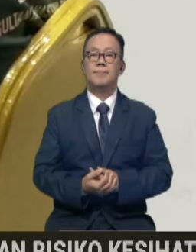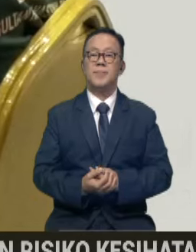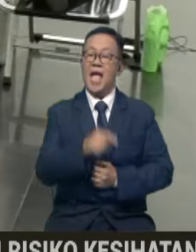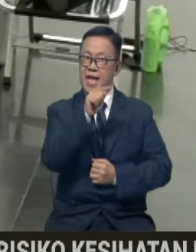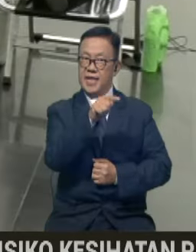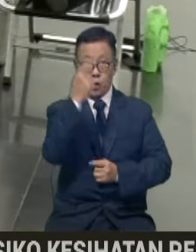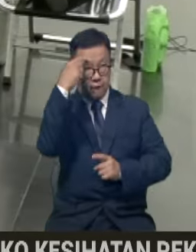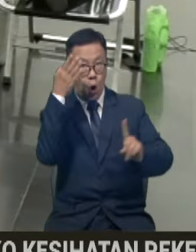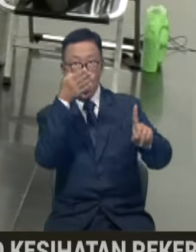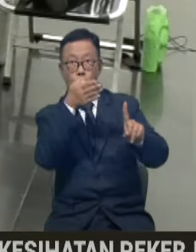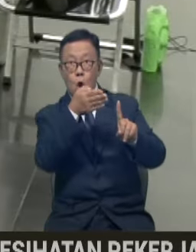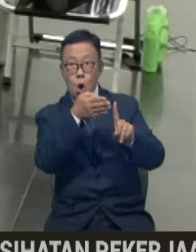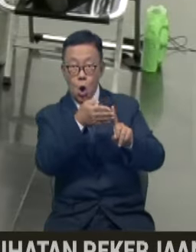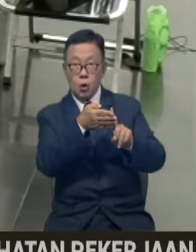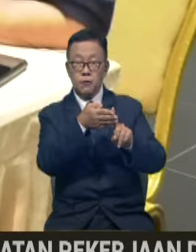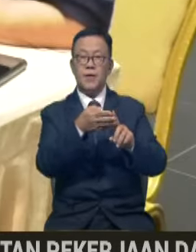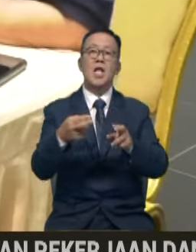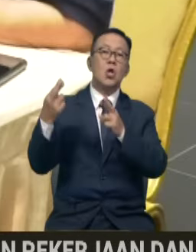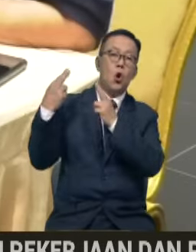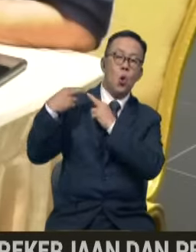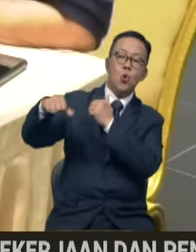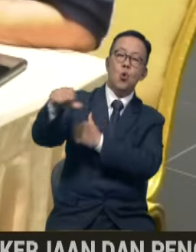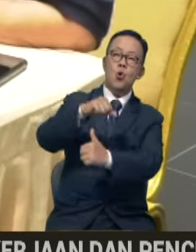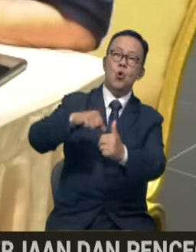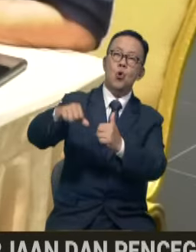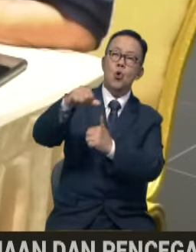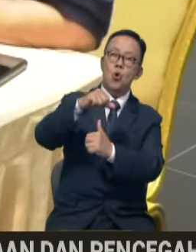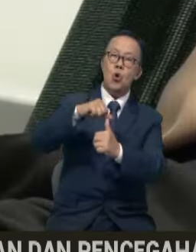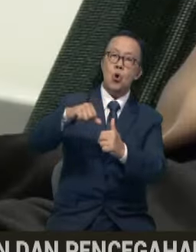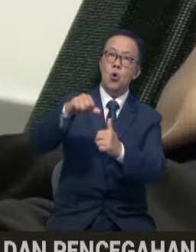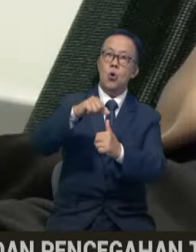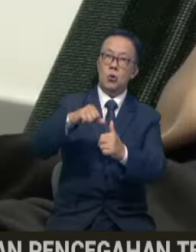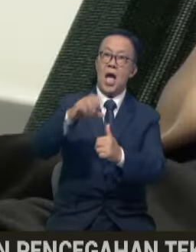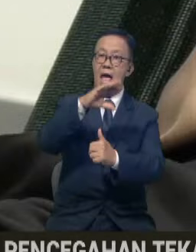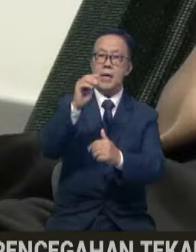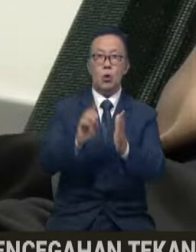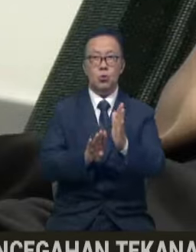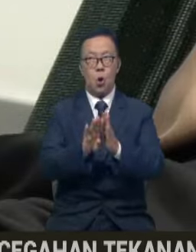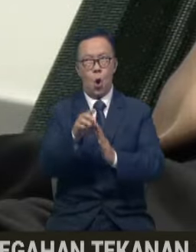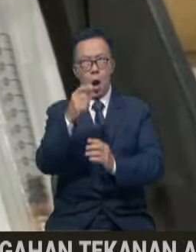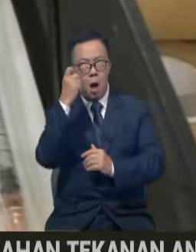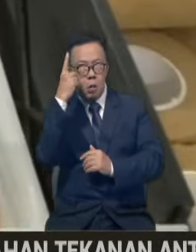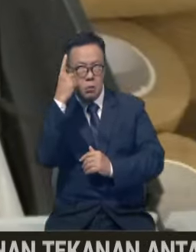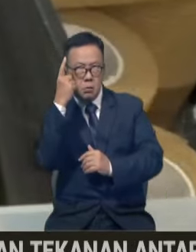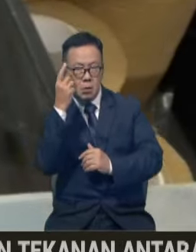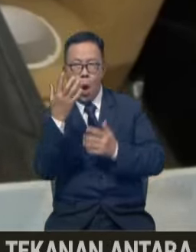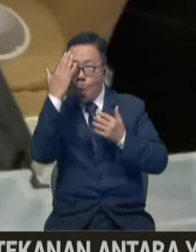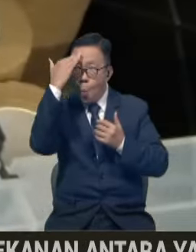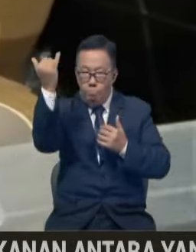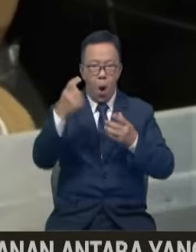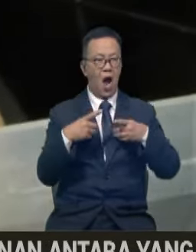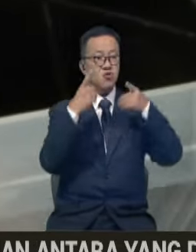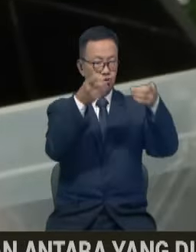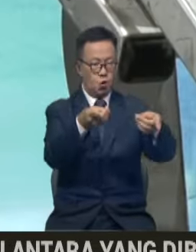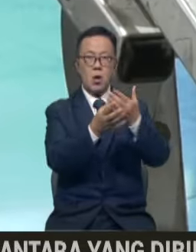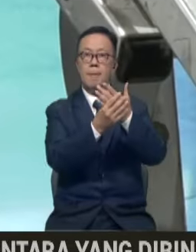Kempen bertujuan bagi menggalakkan tanggungjawab sosial terhadap masyarakat di samping meningkatkan kesedaran tentang manfaat menderma darah